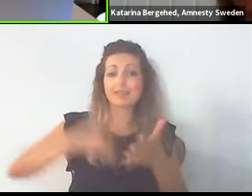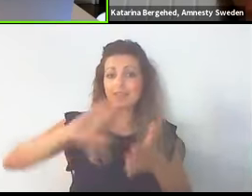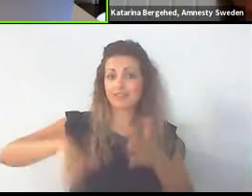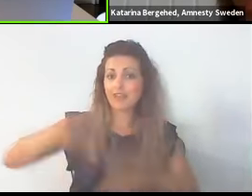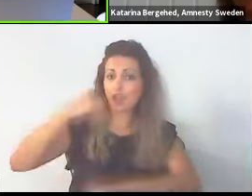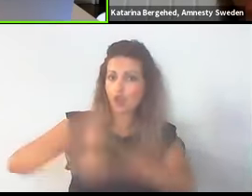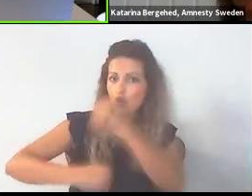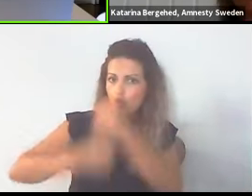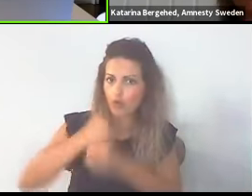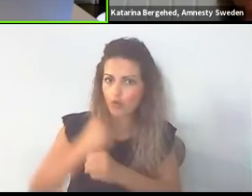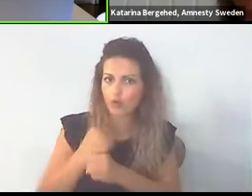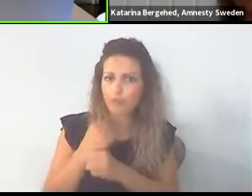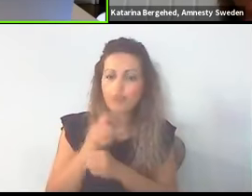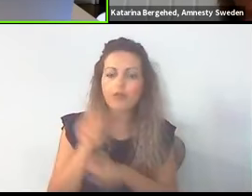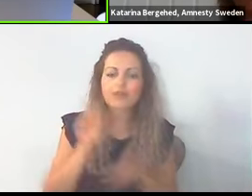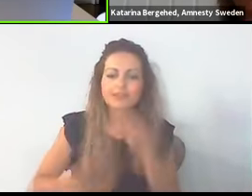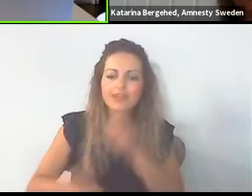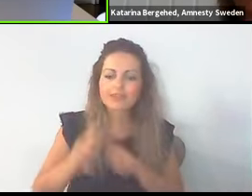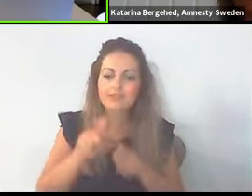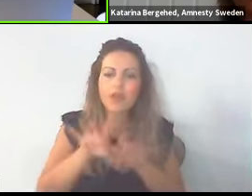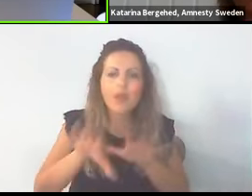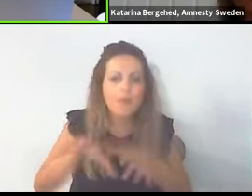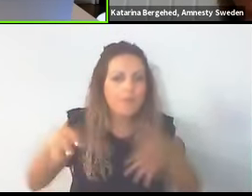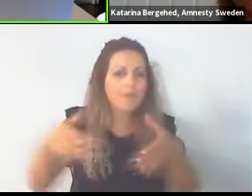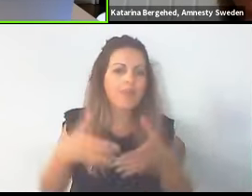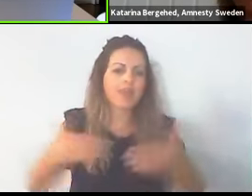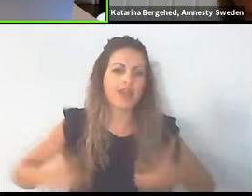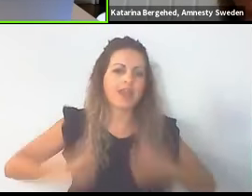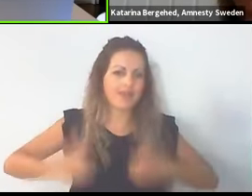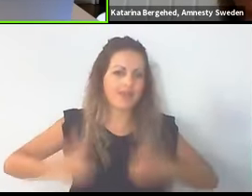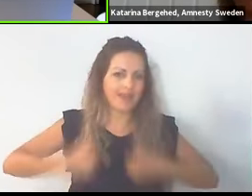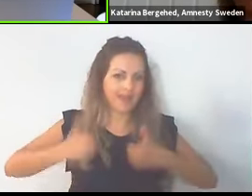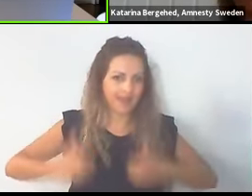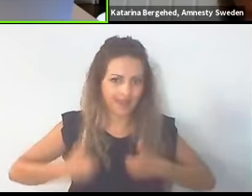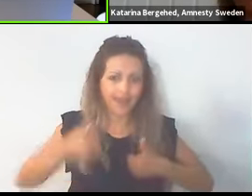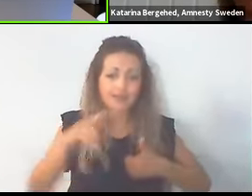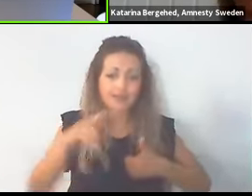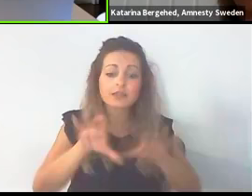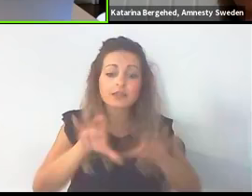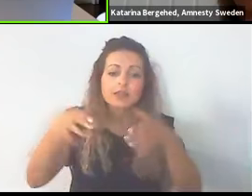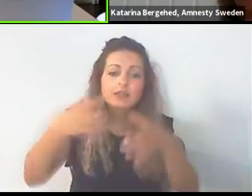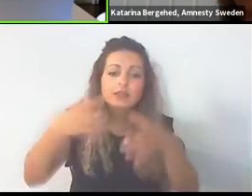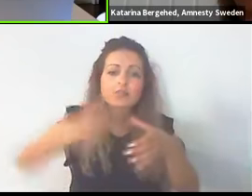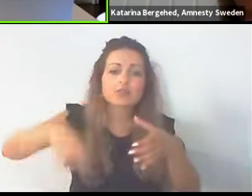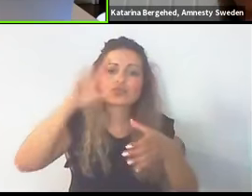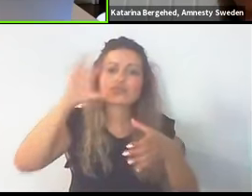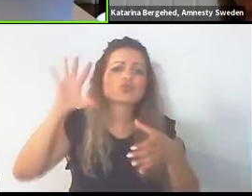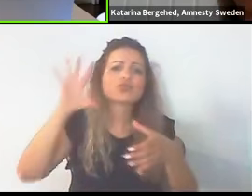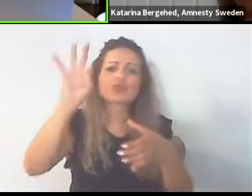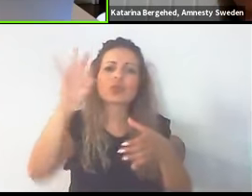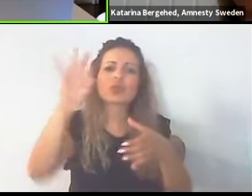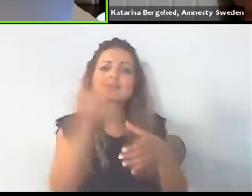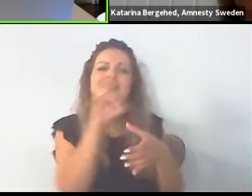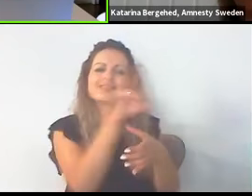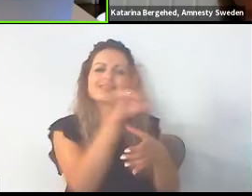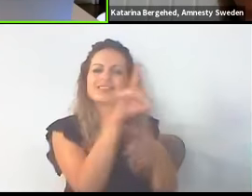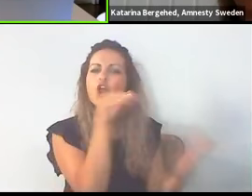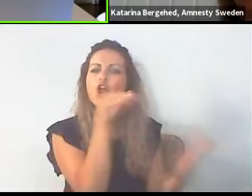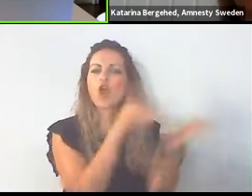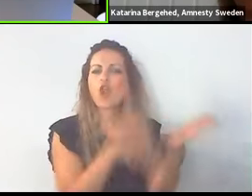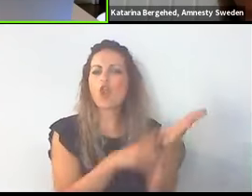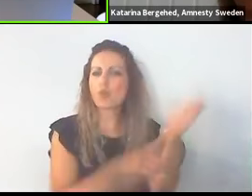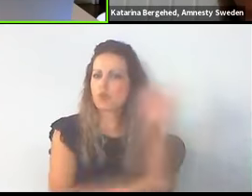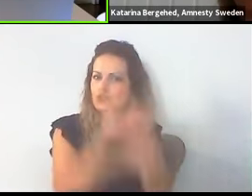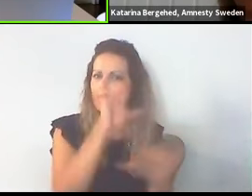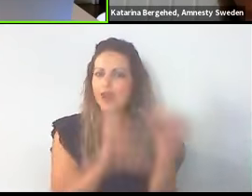δημιουργήθηκε ένα κίνημα νεολαίας αποκλειστικά γύρω από το αίτημα να αλλάξει ο ορισμός του βιασμού στη Σουηδία έτσι ώστε να ορίζεται με βάση την